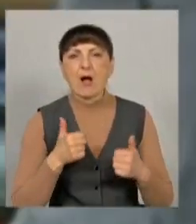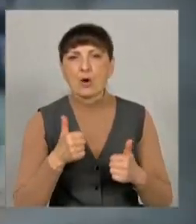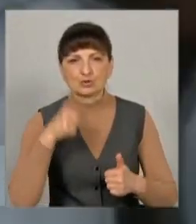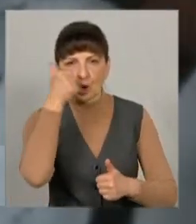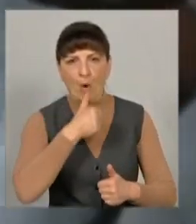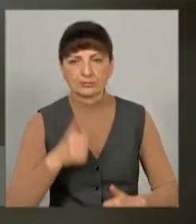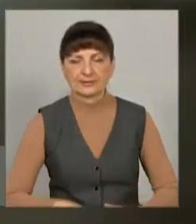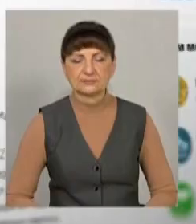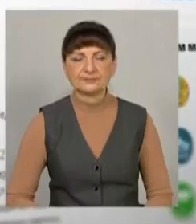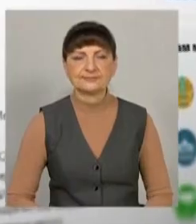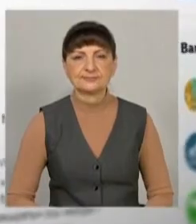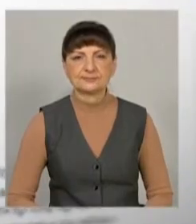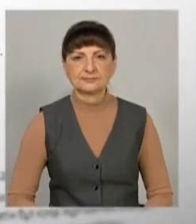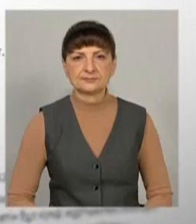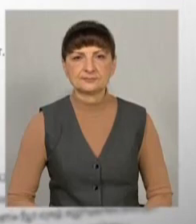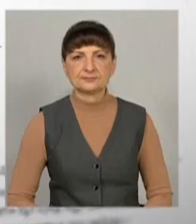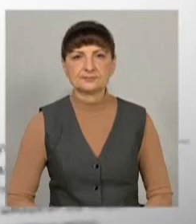года.